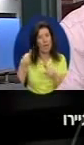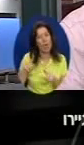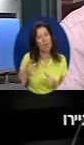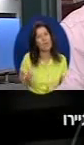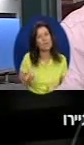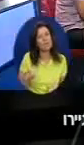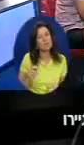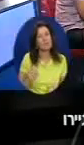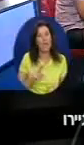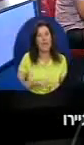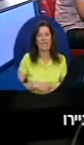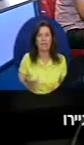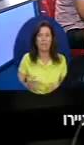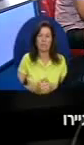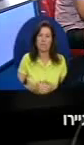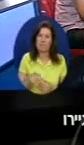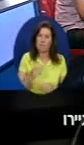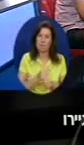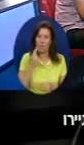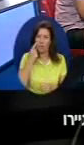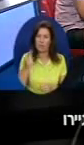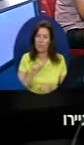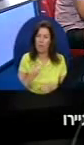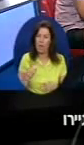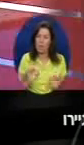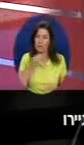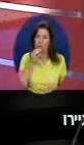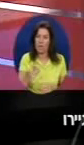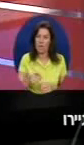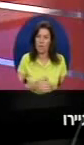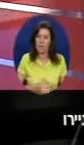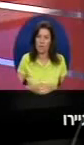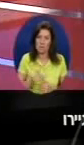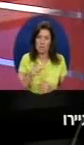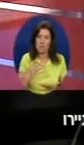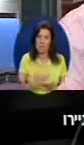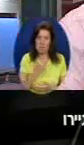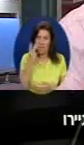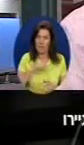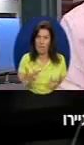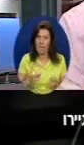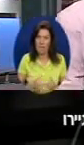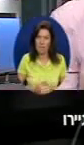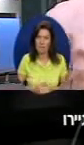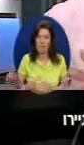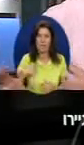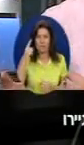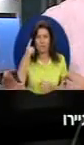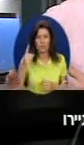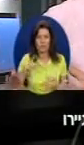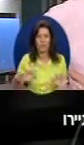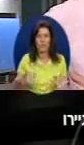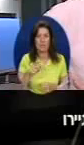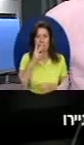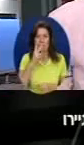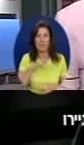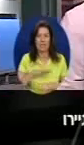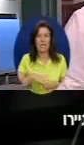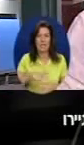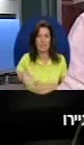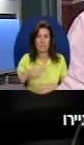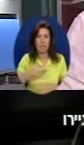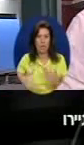עושה רושם שהם לא שואלים אתכם, שהם לא ממש בעניין, אתה מצליח להבין למה? תראי, אני חושב שאם את מסתכלת על ציבור העולים,